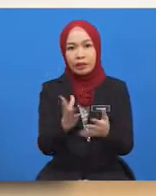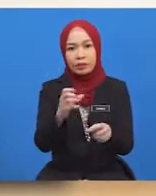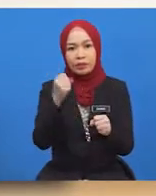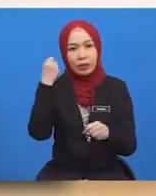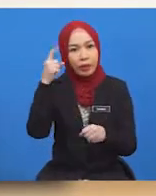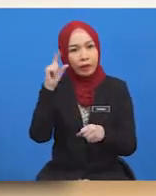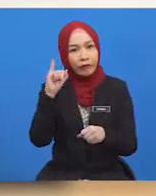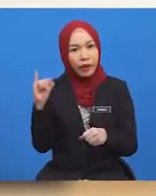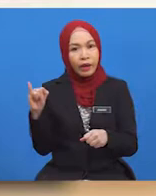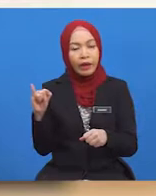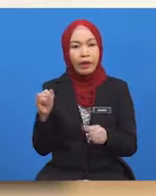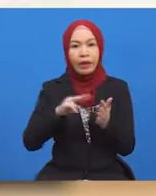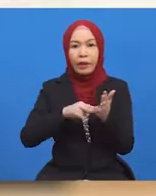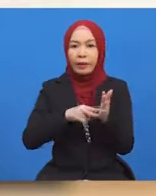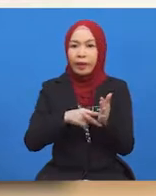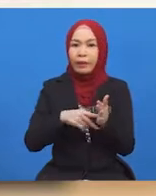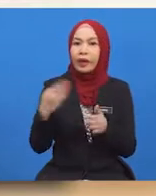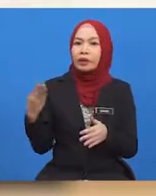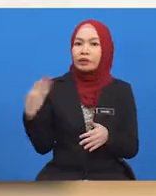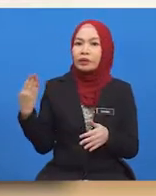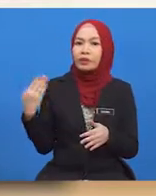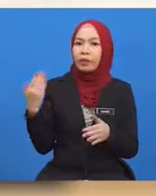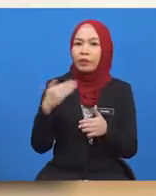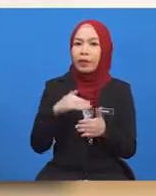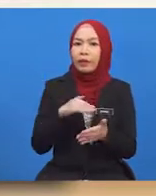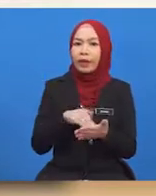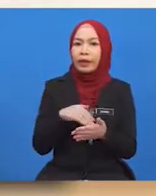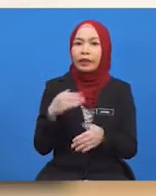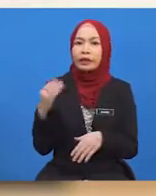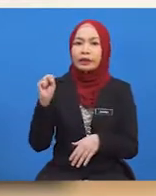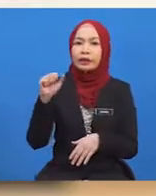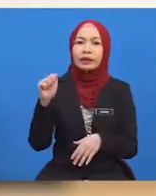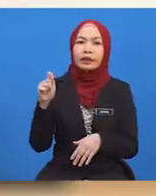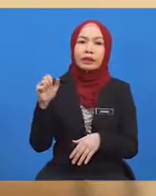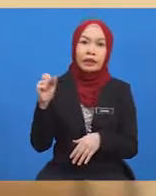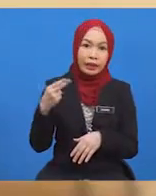fahami definisi nomor kepada satah.